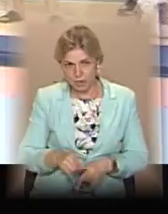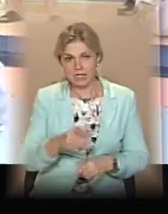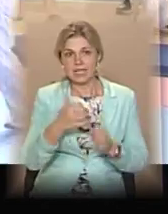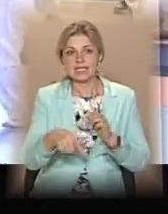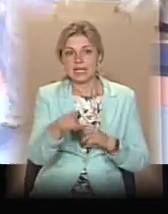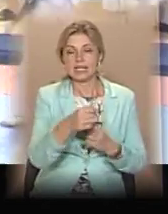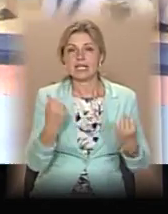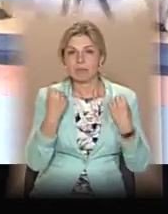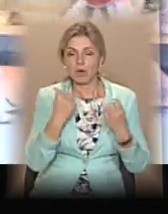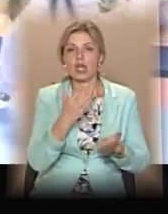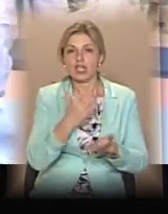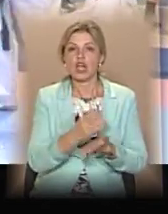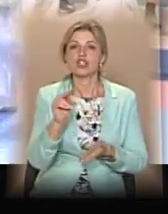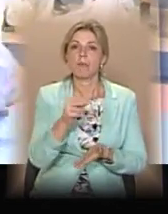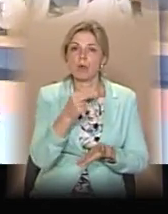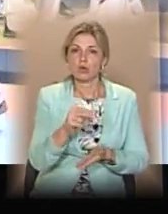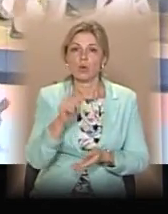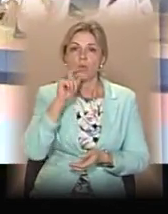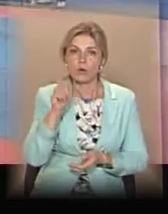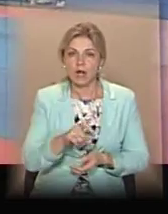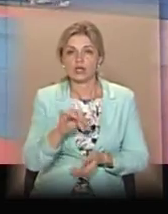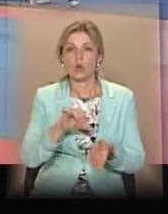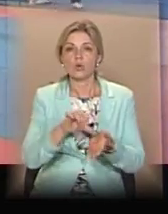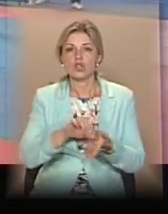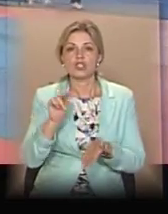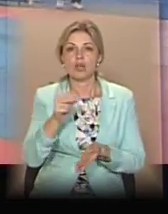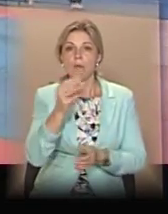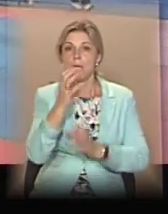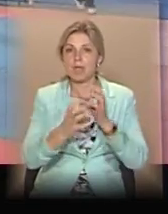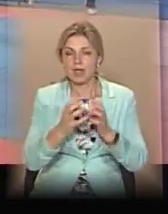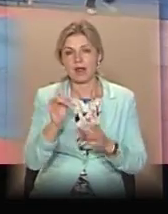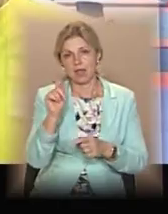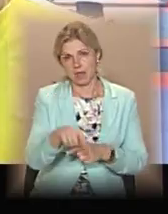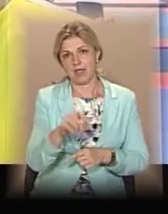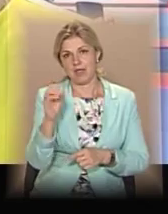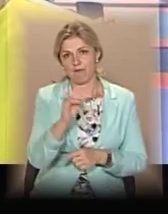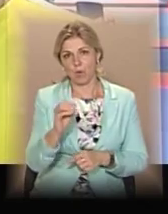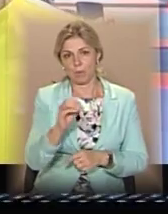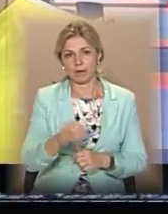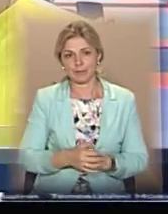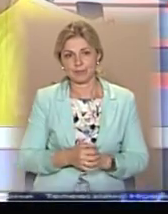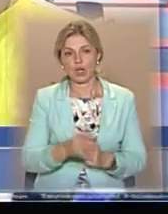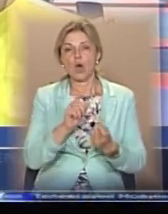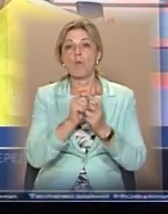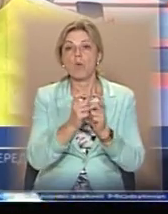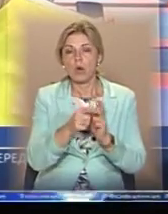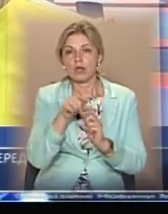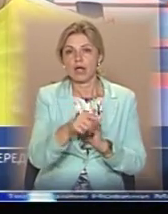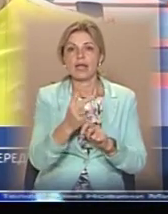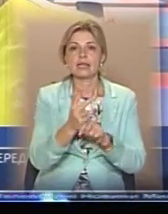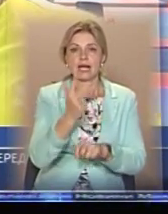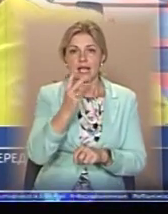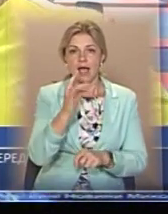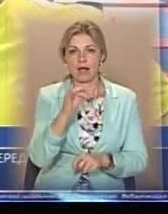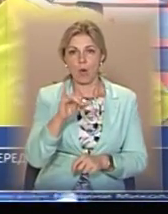спортсменів – призери чемпіонатів України, учасники чемпіонатів світу та Європи. Бой проходить в течение 3 раундів.